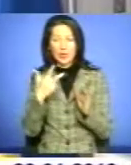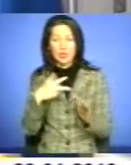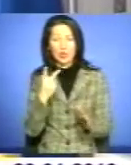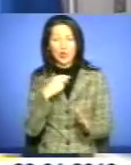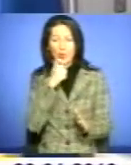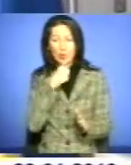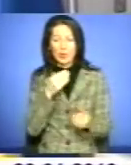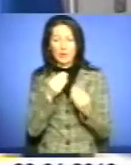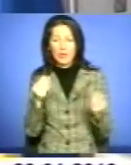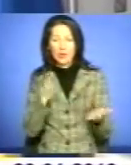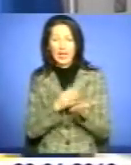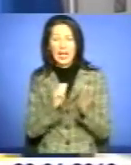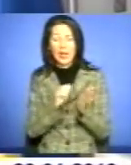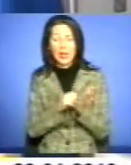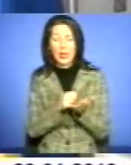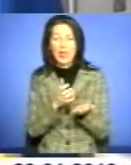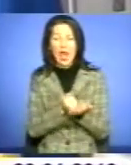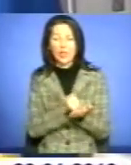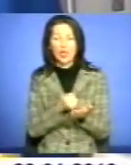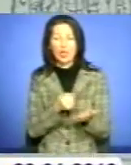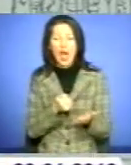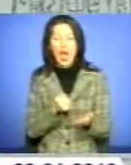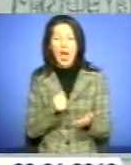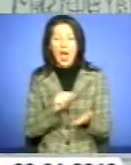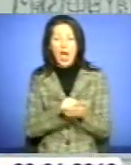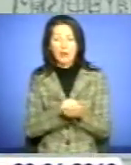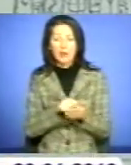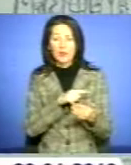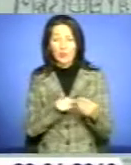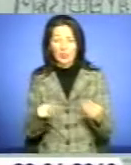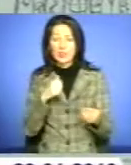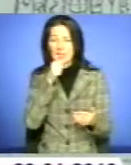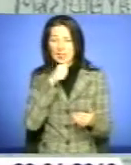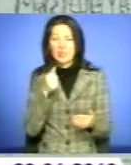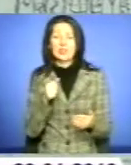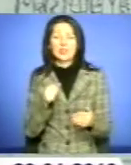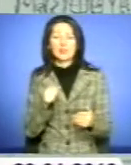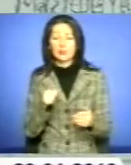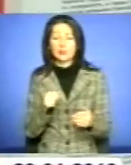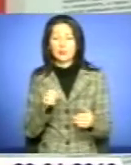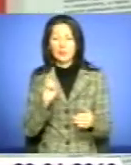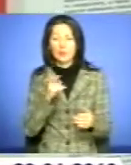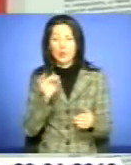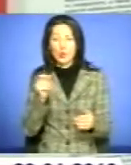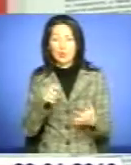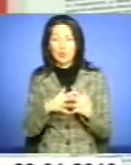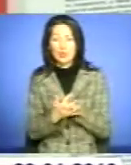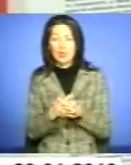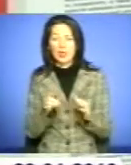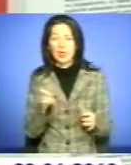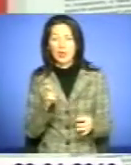виставці представлено документи із фондів архіву про відзначення річниць подвигу героїв Крут у селах Тернопільського, Збараського,